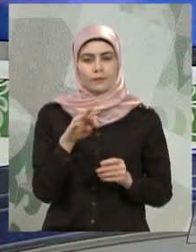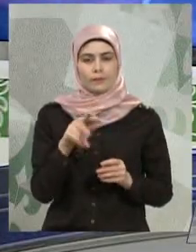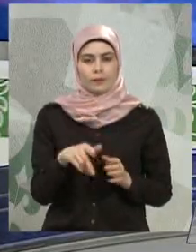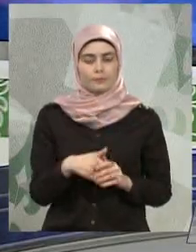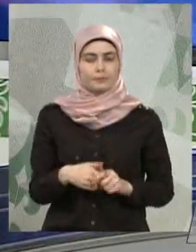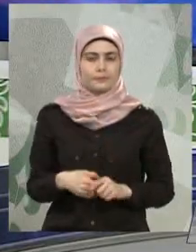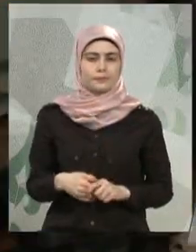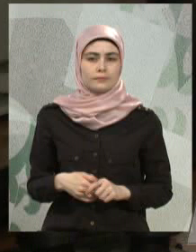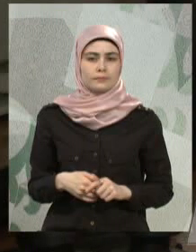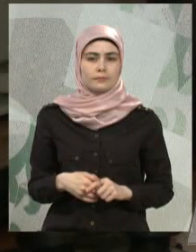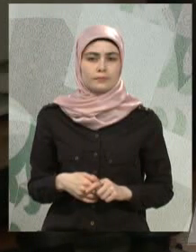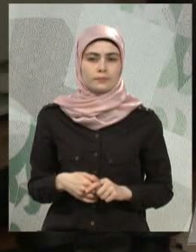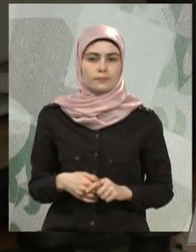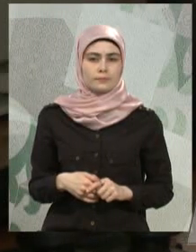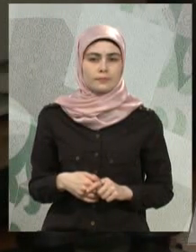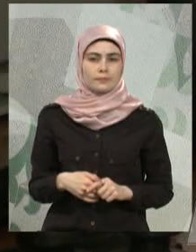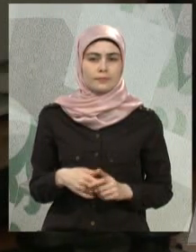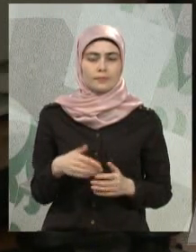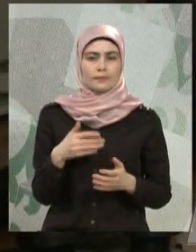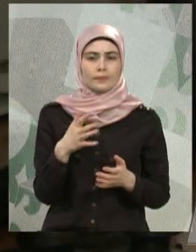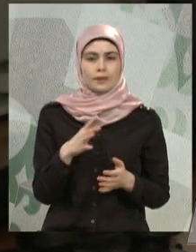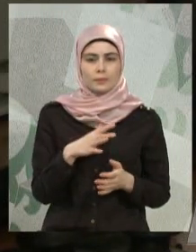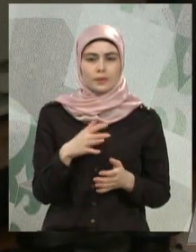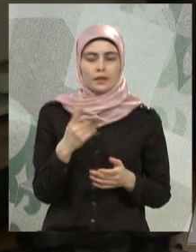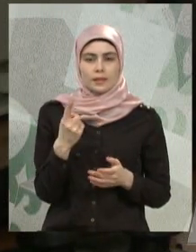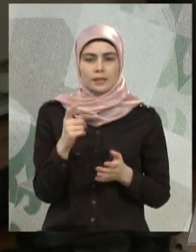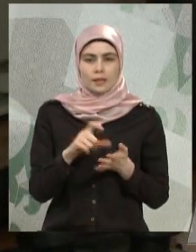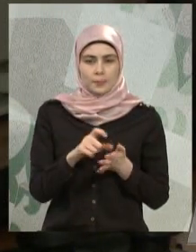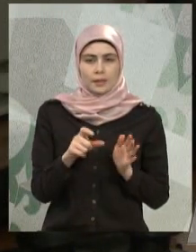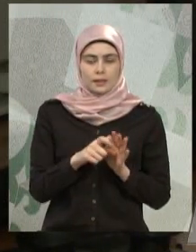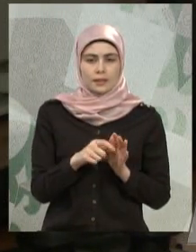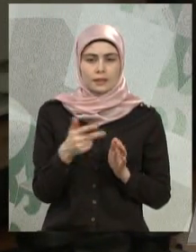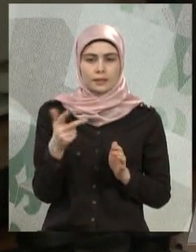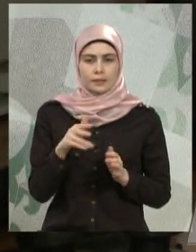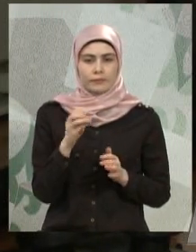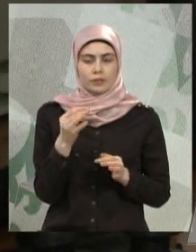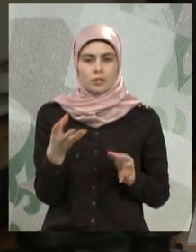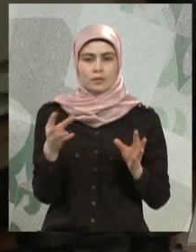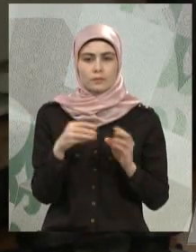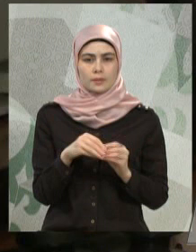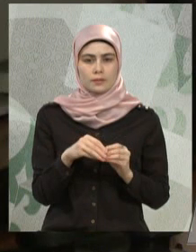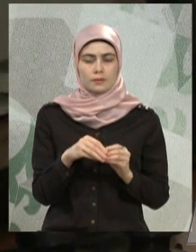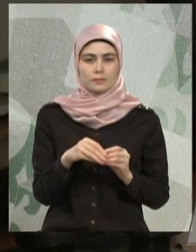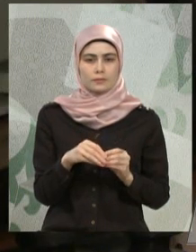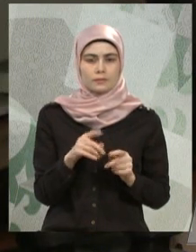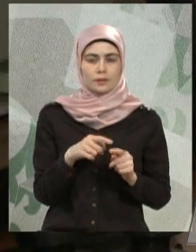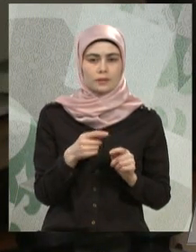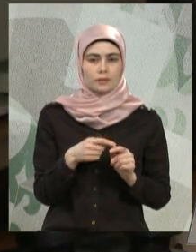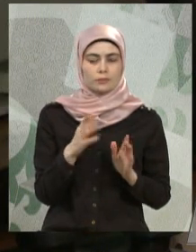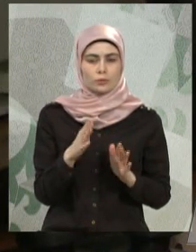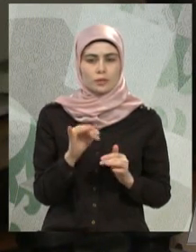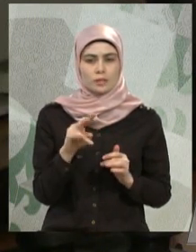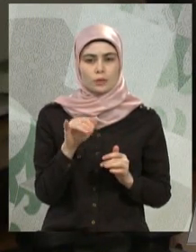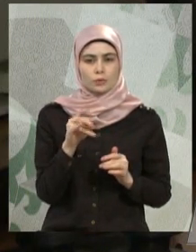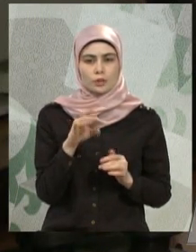об этом подробно. Трудно совместимые три вещи в одном кабинете, то есть это и где-то может быть это и излучение,